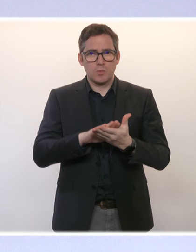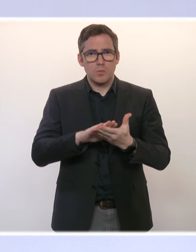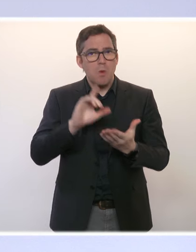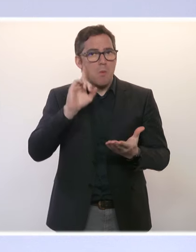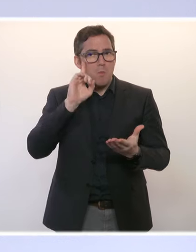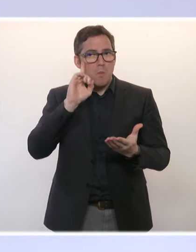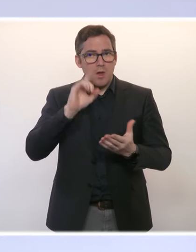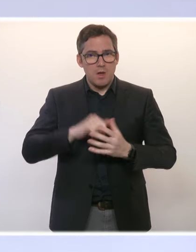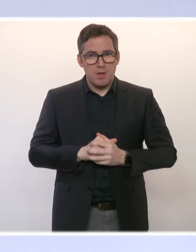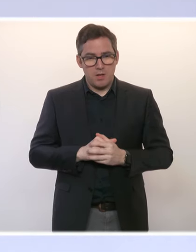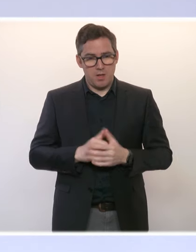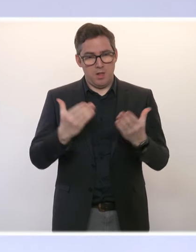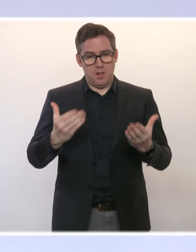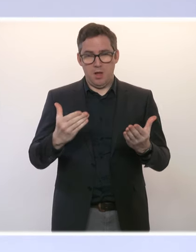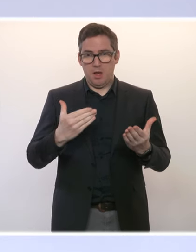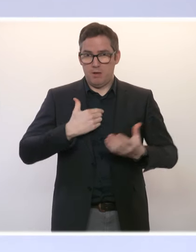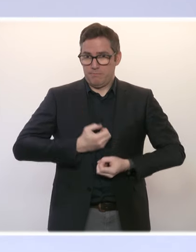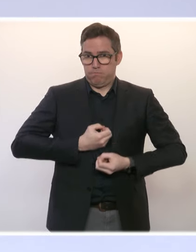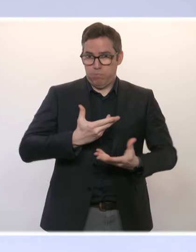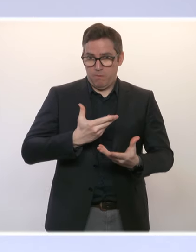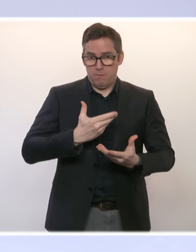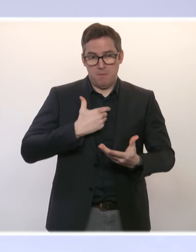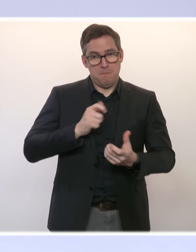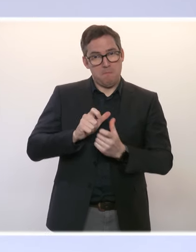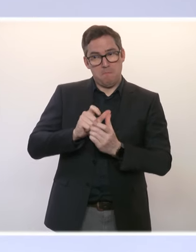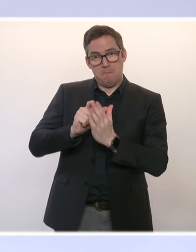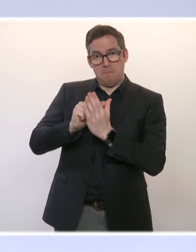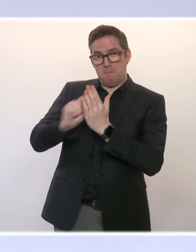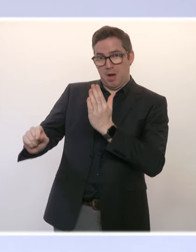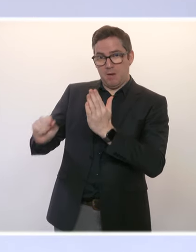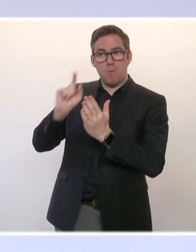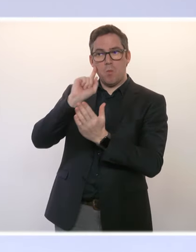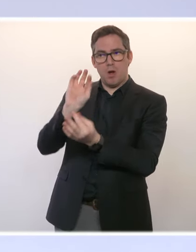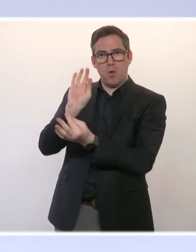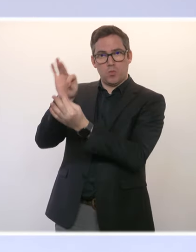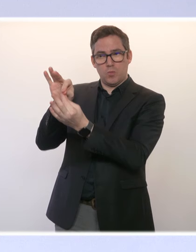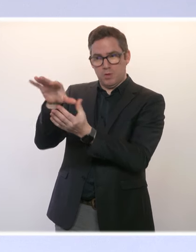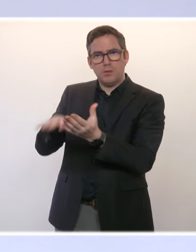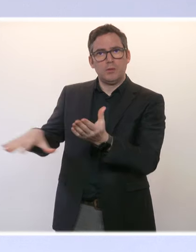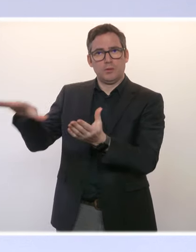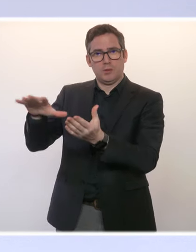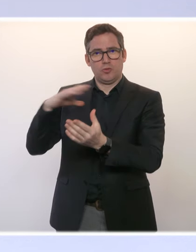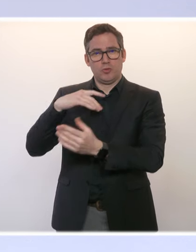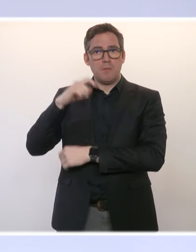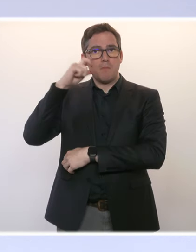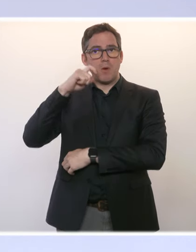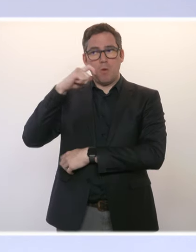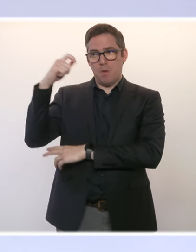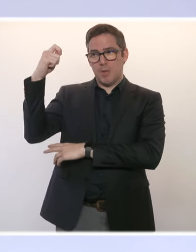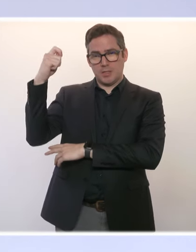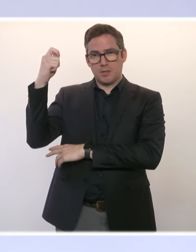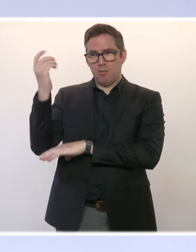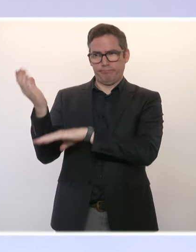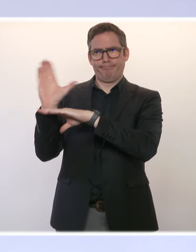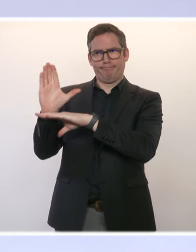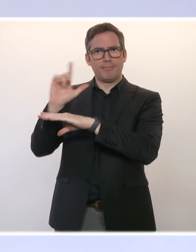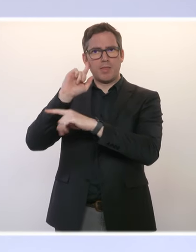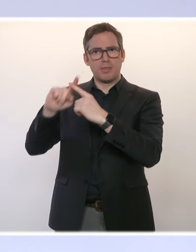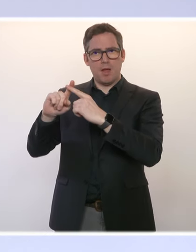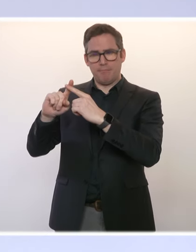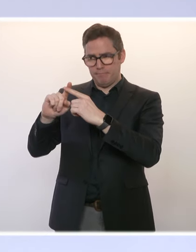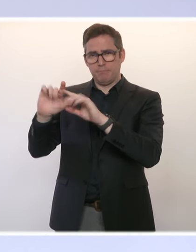le compte-rendu fait, je vais devoir filer. Pour l'hommage national qui sera rendu aujourd'hui par le président de la République en présence